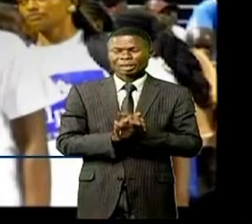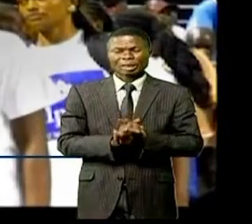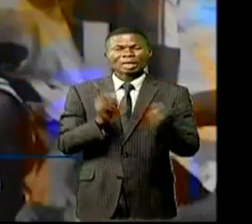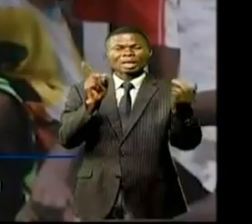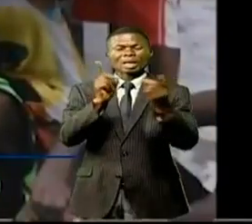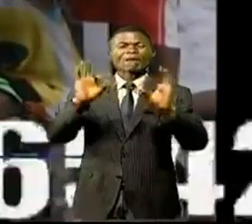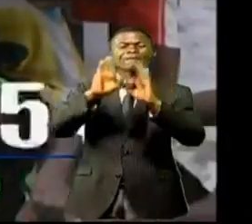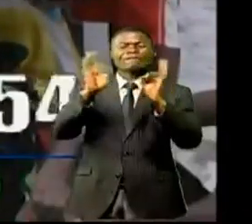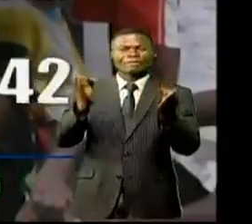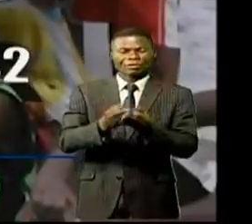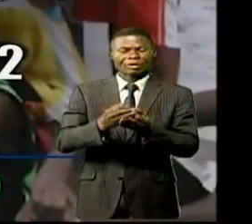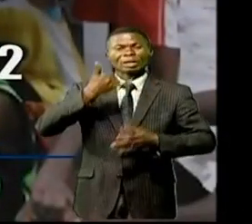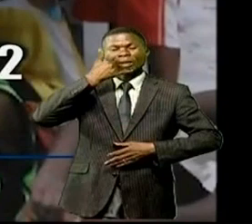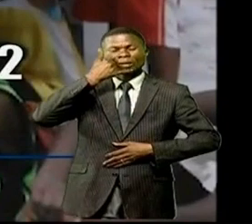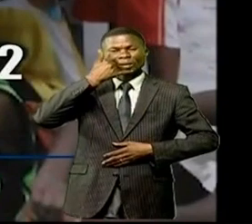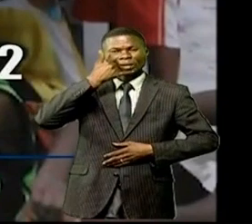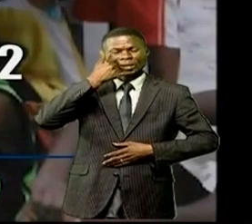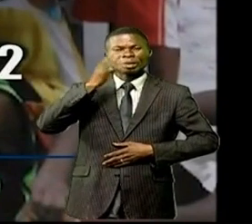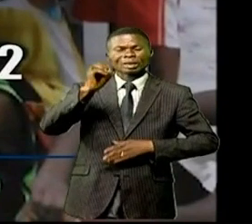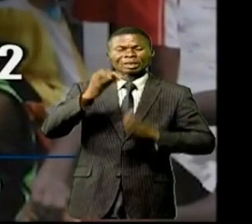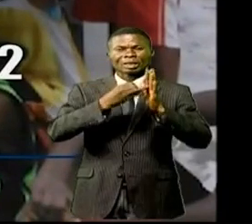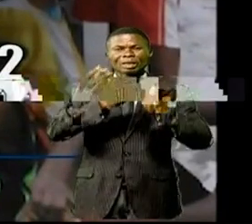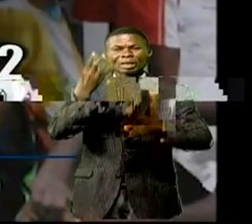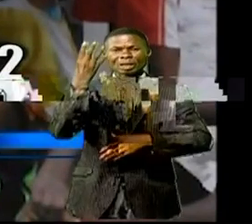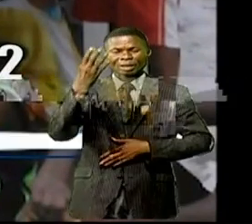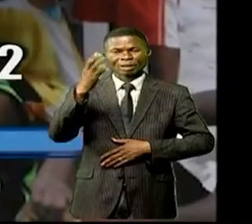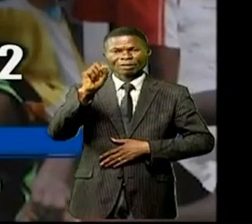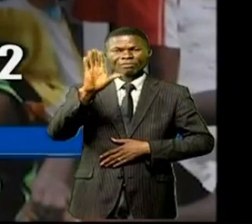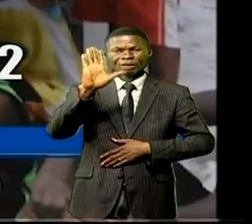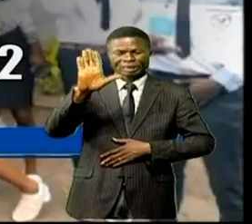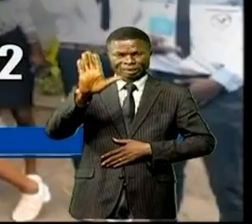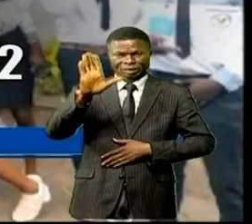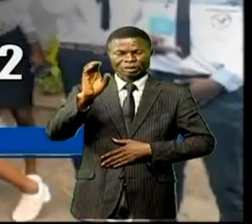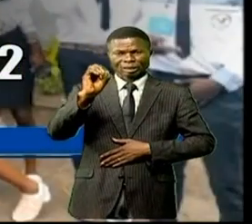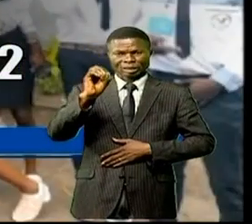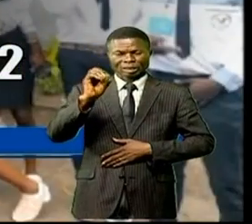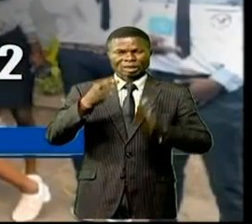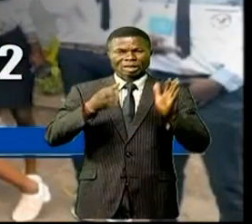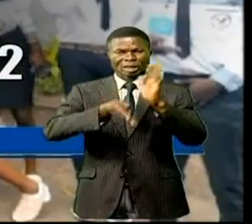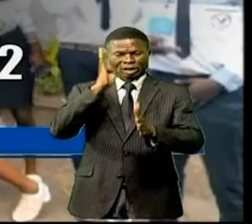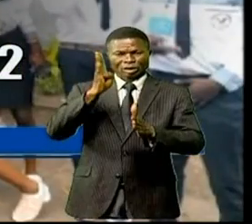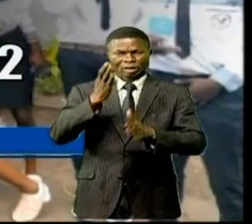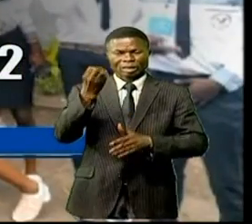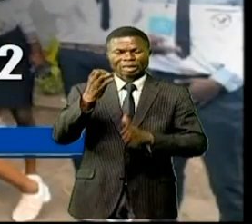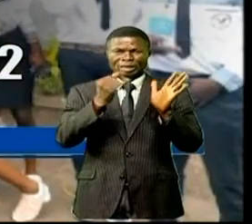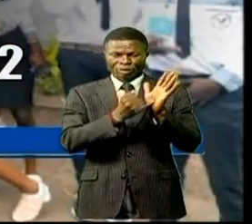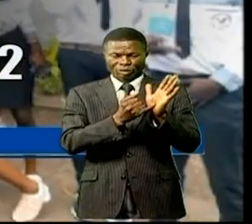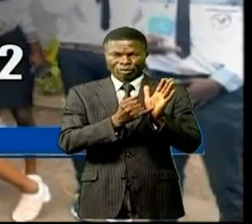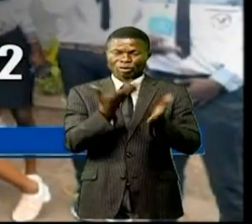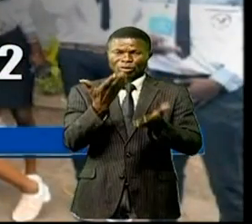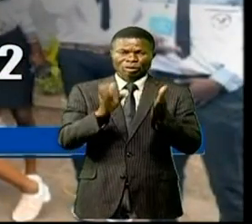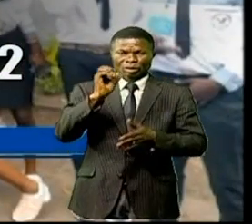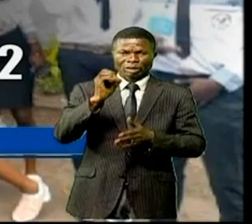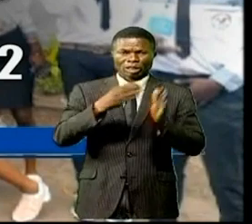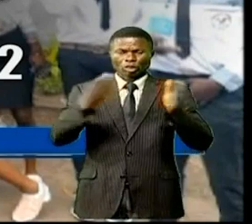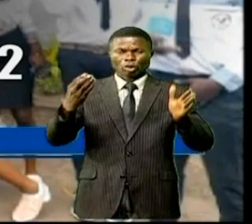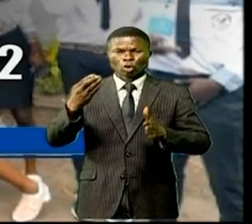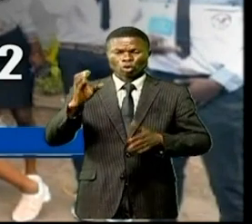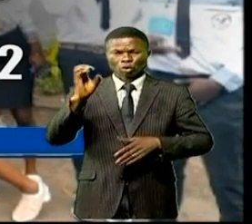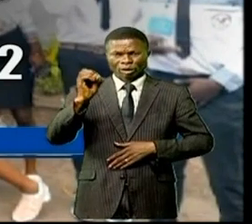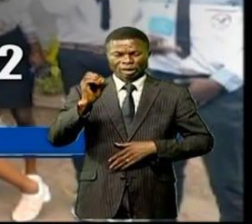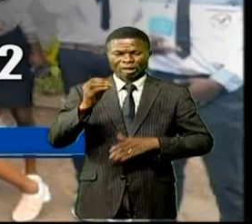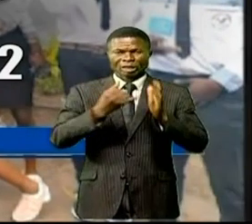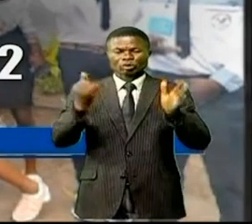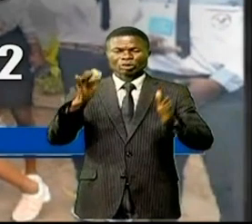famille en appelant sur le 084 25 014 46 ou le 090